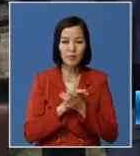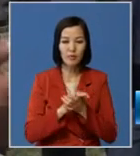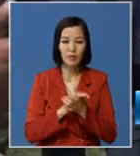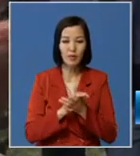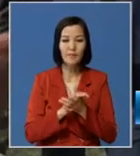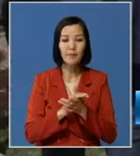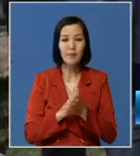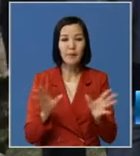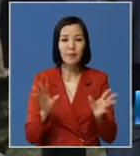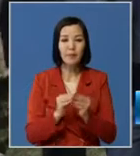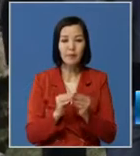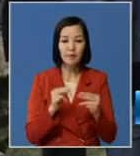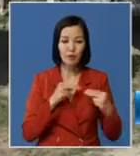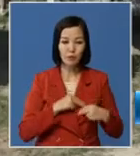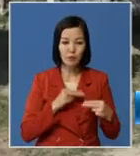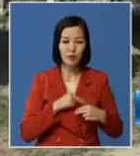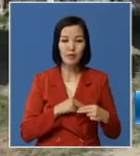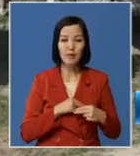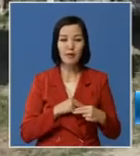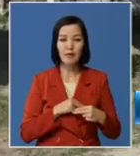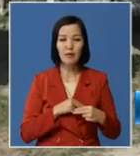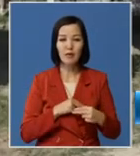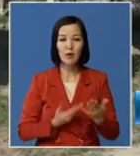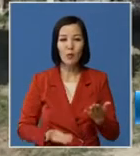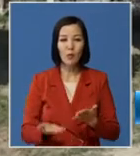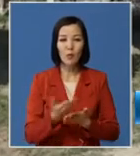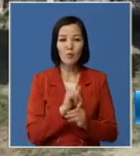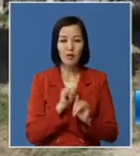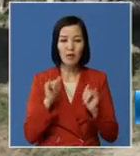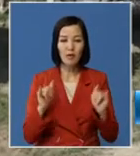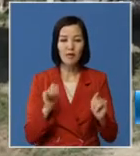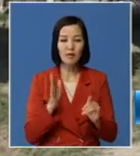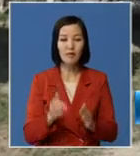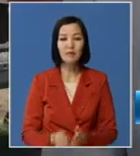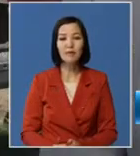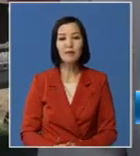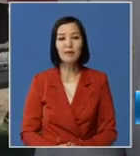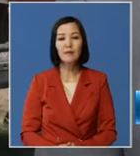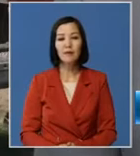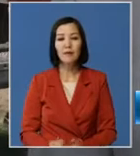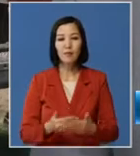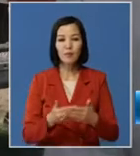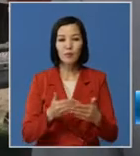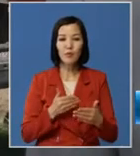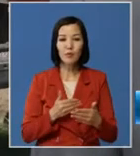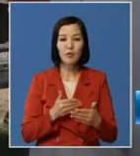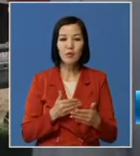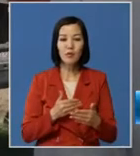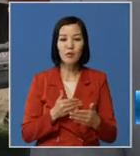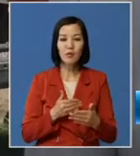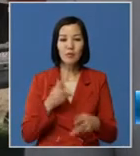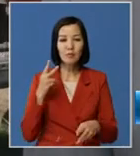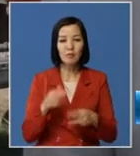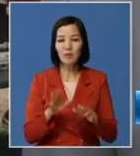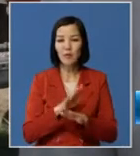бір жағадан бас бір жеңнен қол шығарып, еңбек өнімділігі барынша артып отыр. Осы уақытта біте алмаушы едік осы